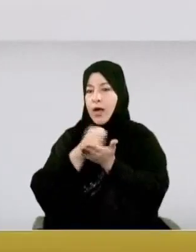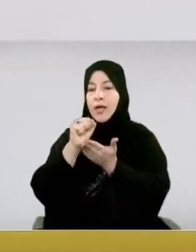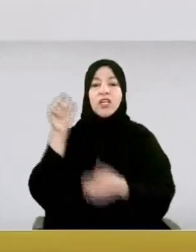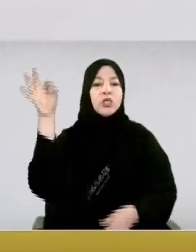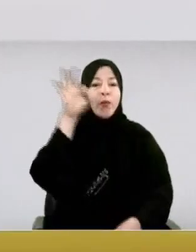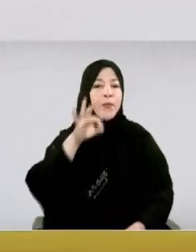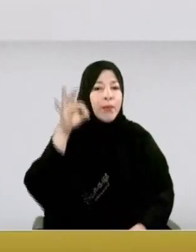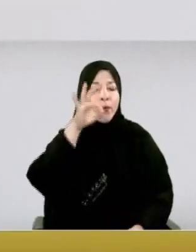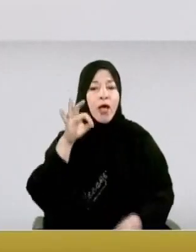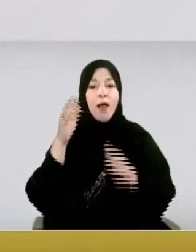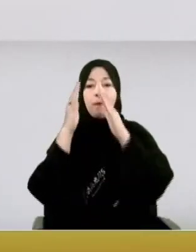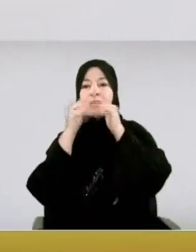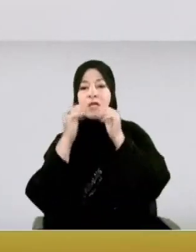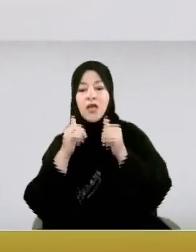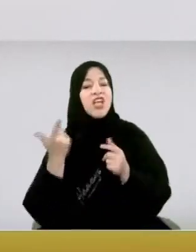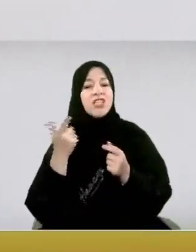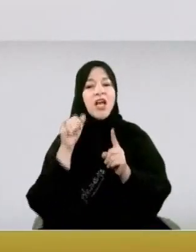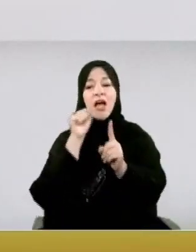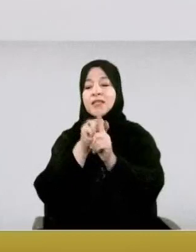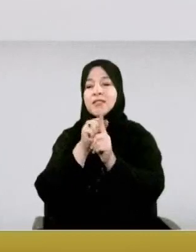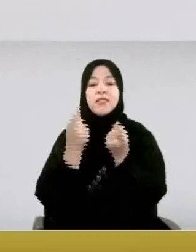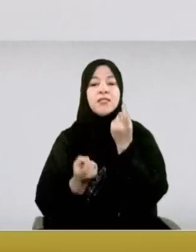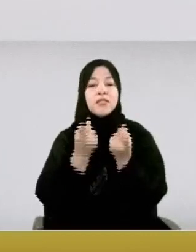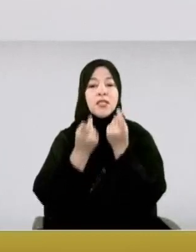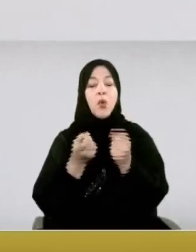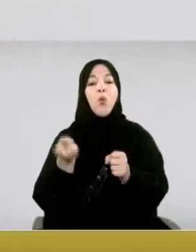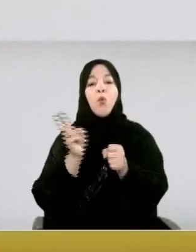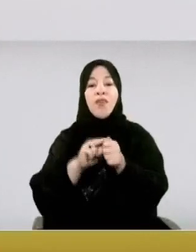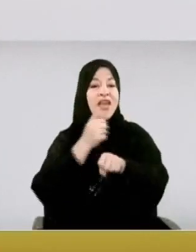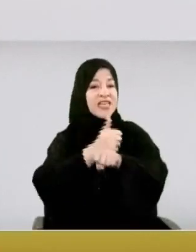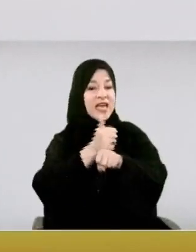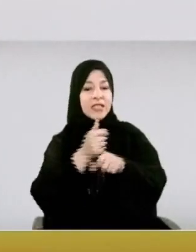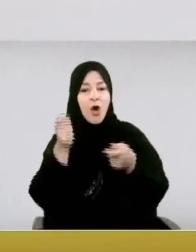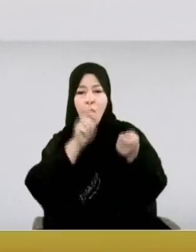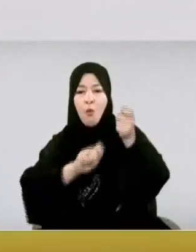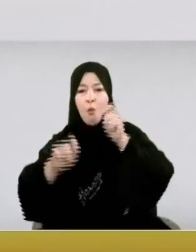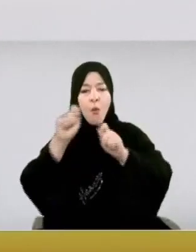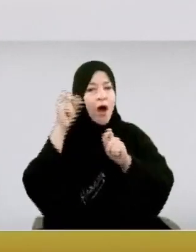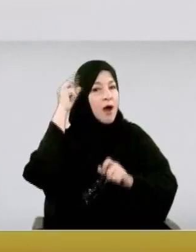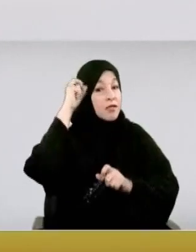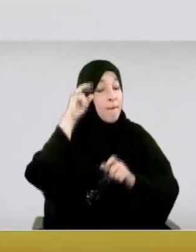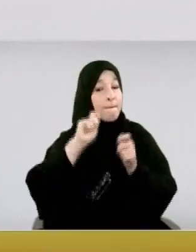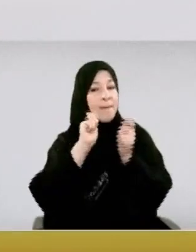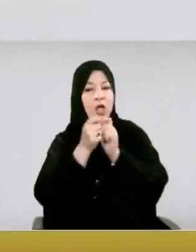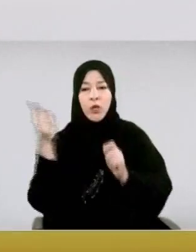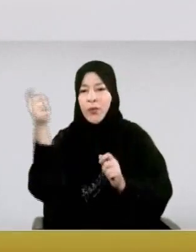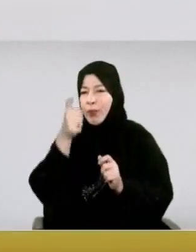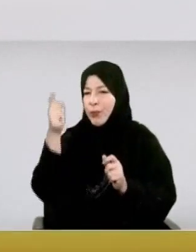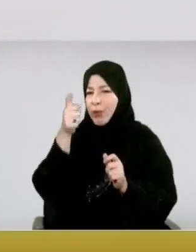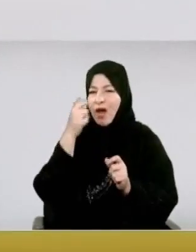المصرية باستخدام نباتات من البيئة العمانية ومعزز بجهاز روز. طبعا فكرة المشروع اللي هي استبدال المبيدات الكيميائية